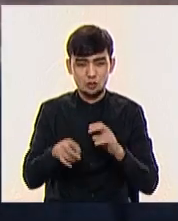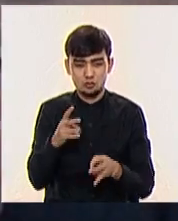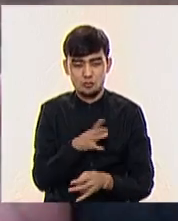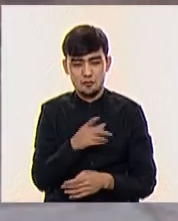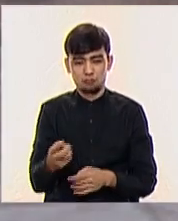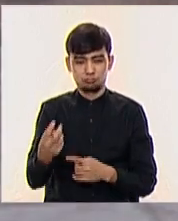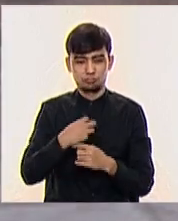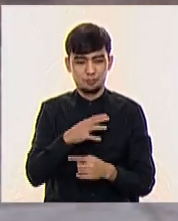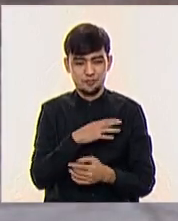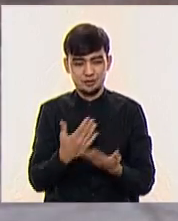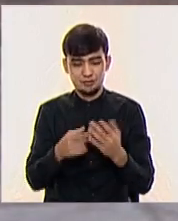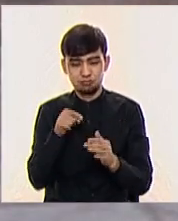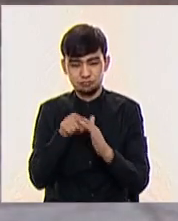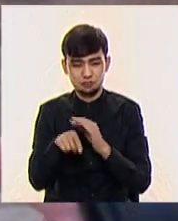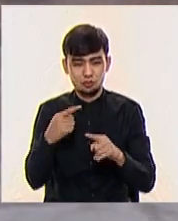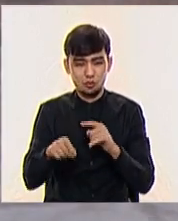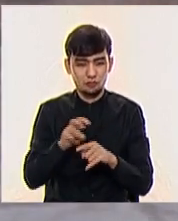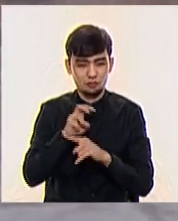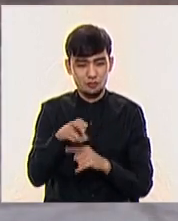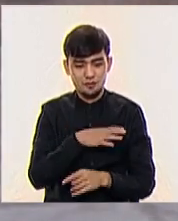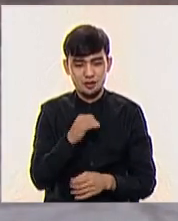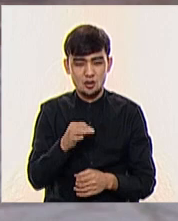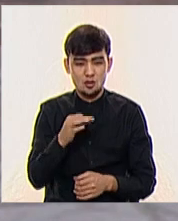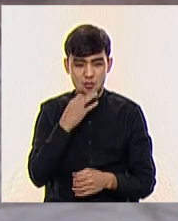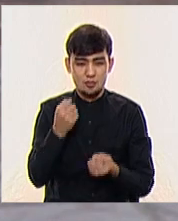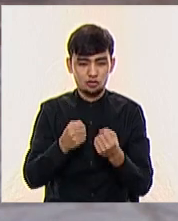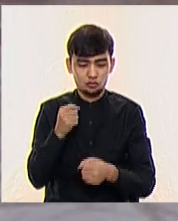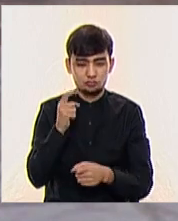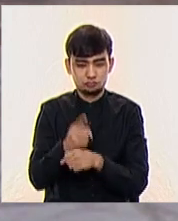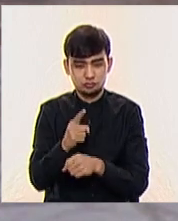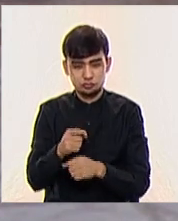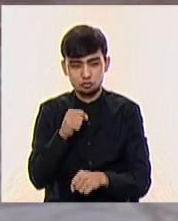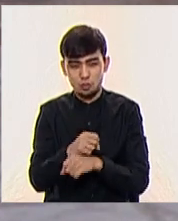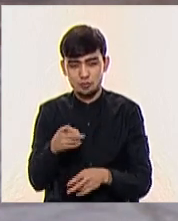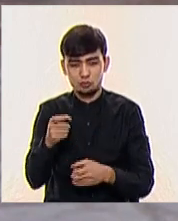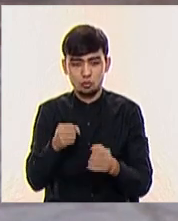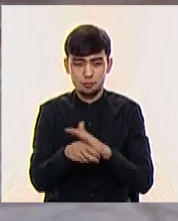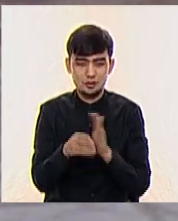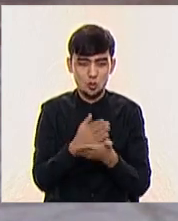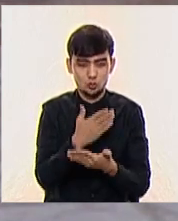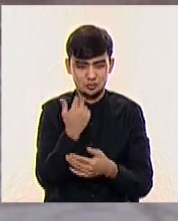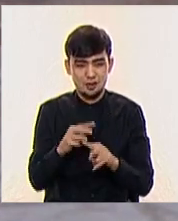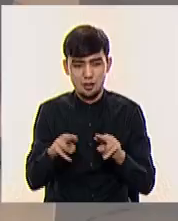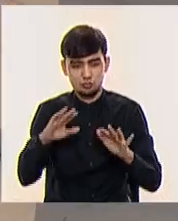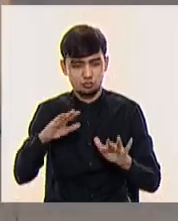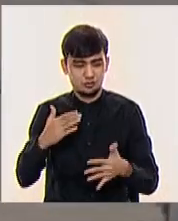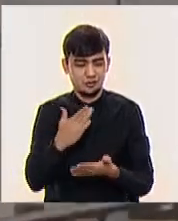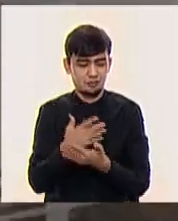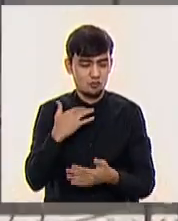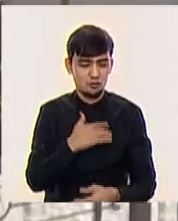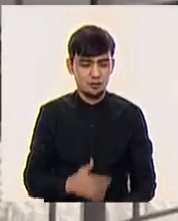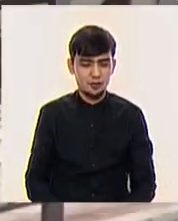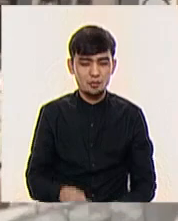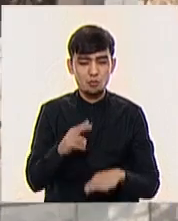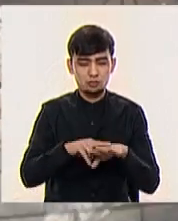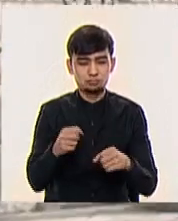кетеді. Сол үшін елдің ішіне кіріп кеткеннен кейін әр машинаны тоқтатып, ол бір машинаға мініп қашып баратыр ма, ондай жағдайлар көп орын алған. Полицейлер